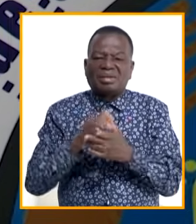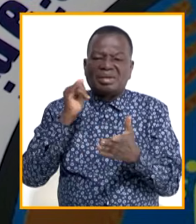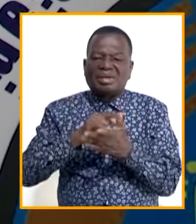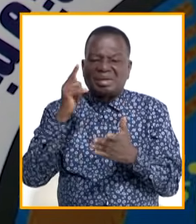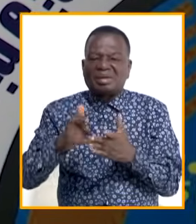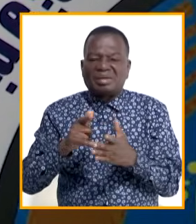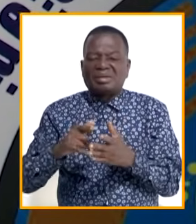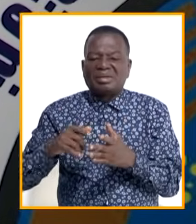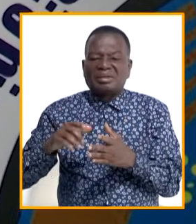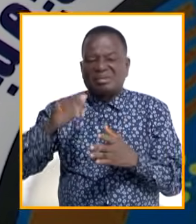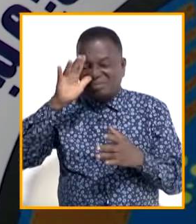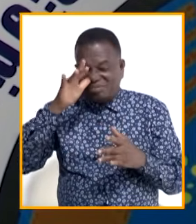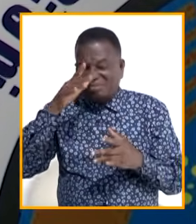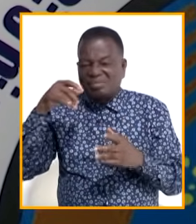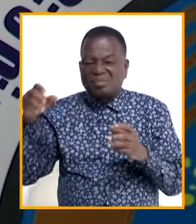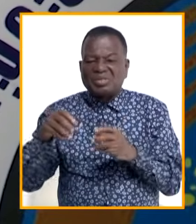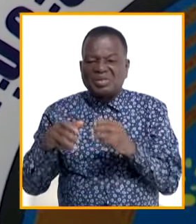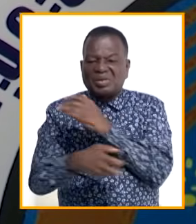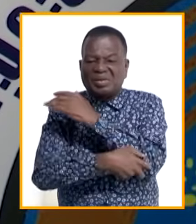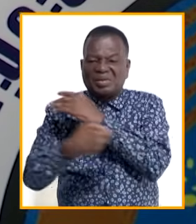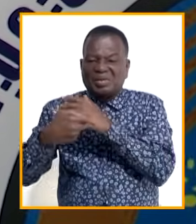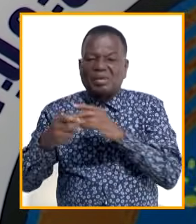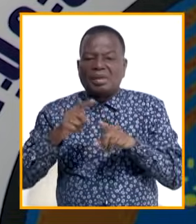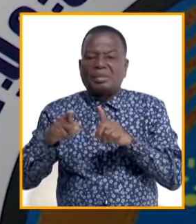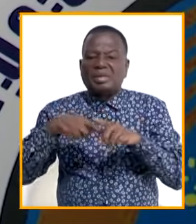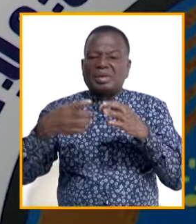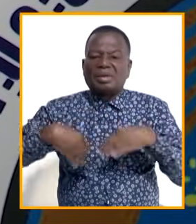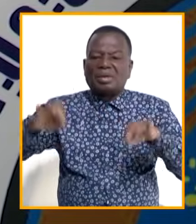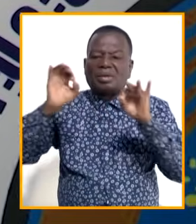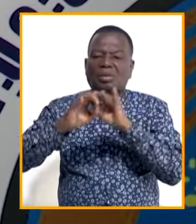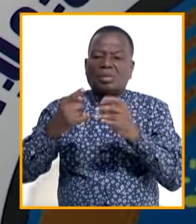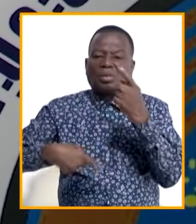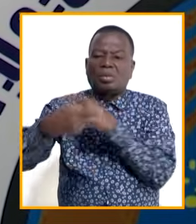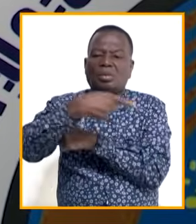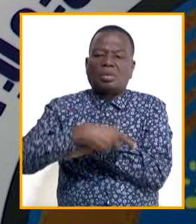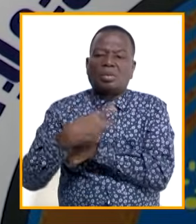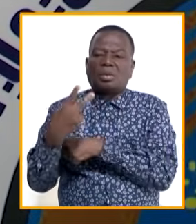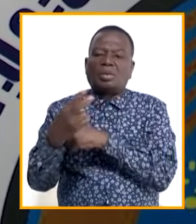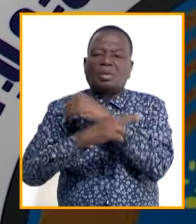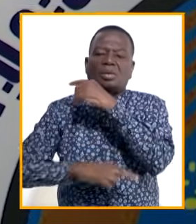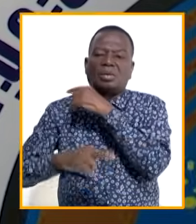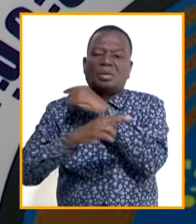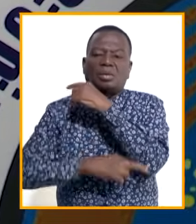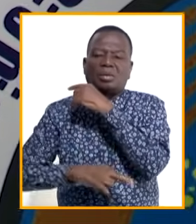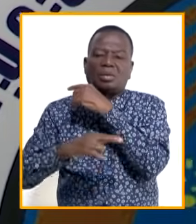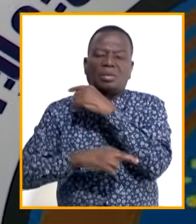du brigandage, des petits vols. Mais ce qui est important est qu'aujourd'hui, les deux régions,